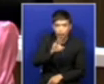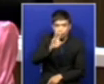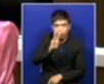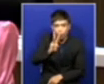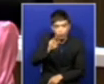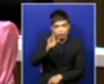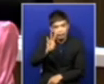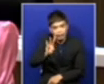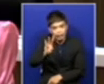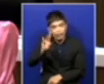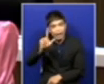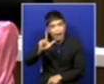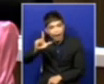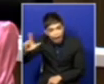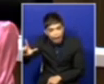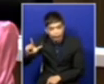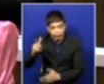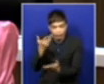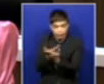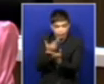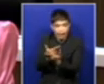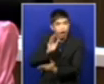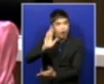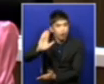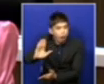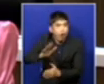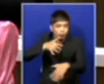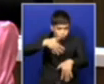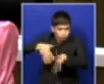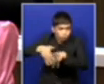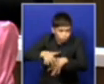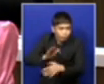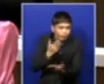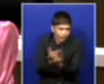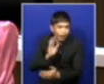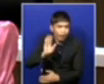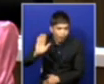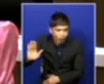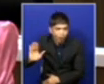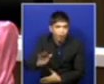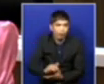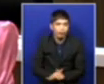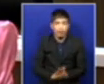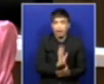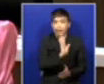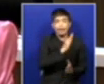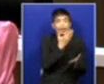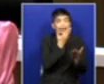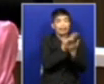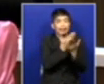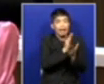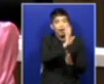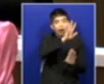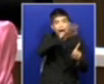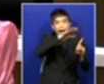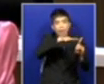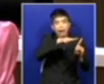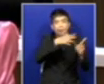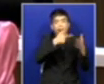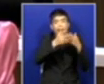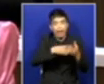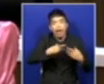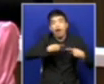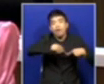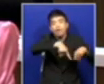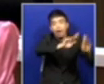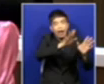าชนนะนี่ไม่ได้พูดถึงเราจะตายด้วยกันหรือเราเป็นห่วงเราไม่ทิ้งกันอะไรนั่นนะอันนั้นแจกเพียวครับไม่ต้องจ่ายเงินประกันสังคมก็แ